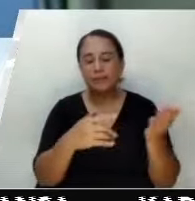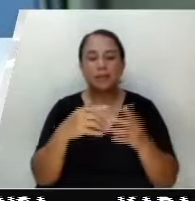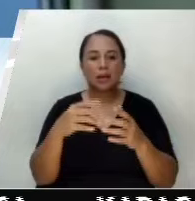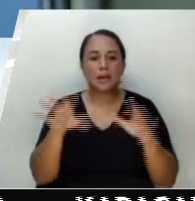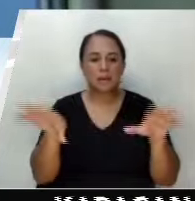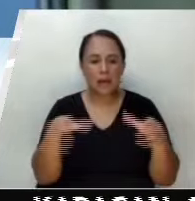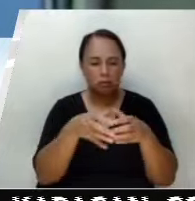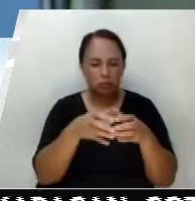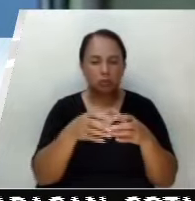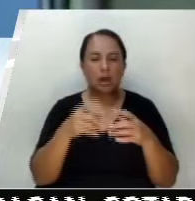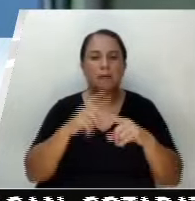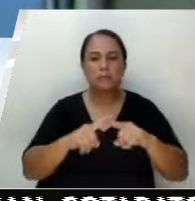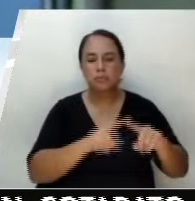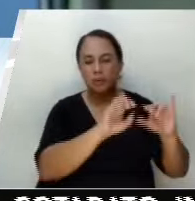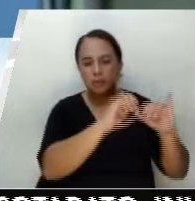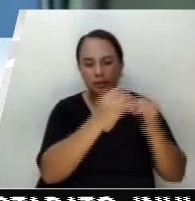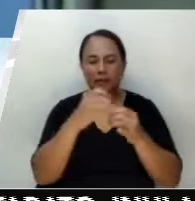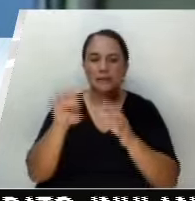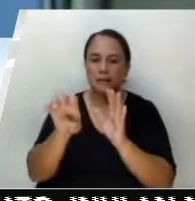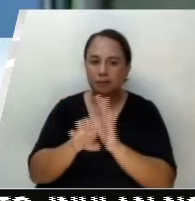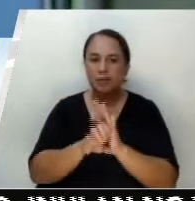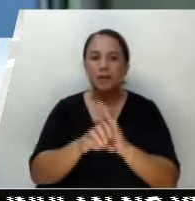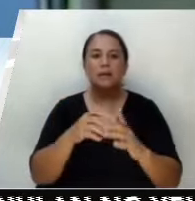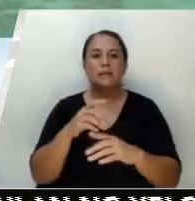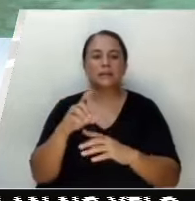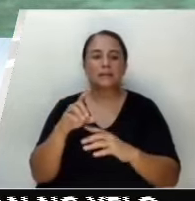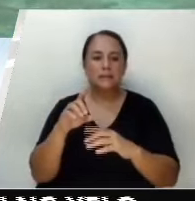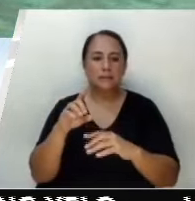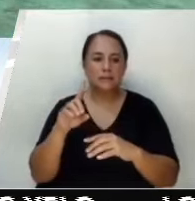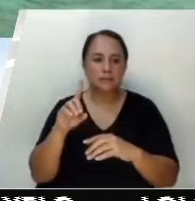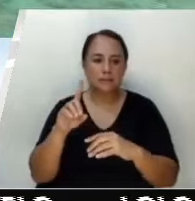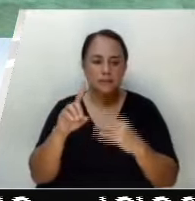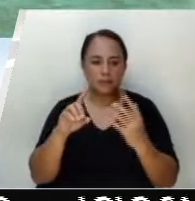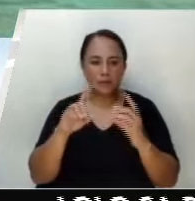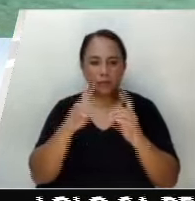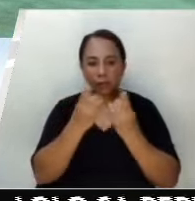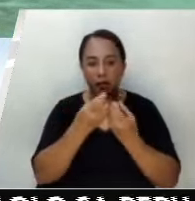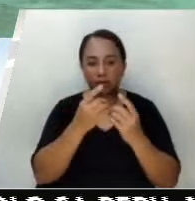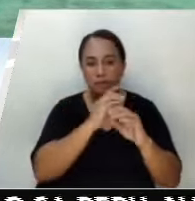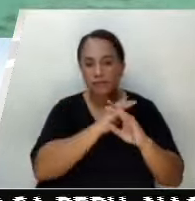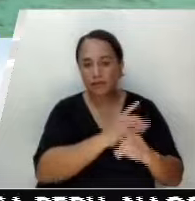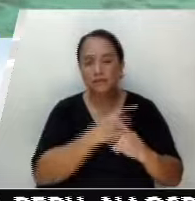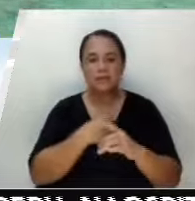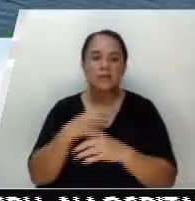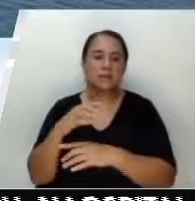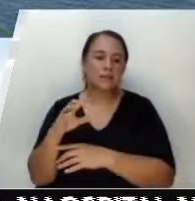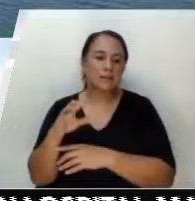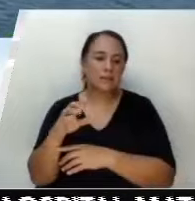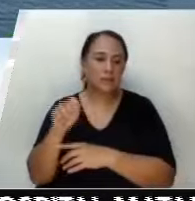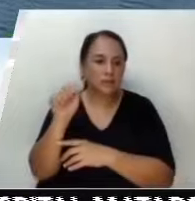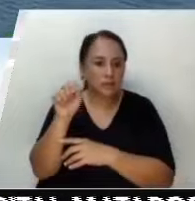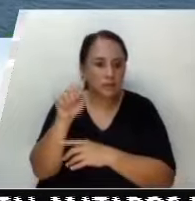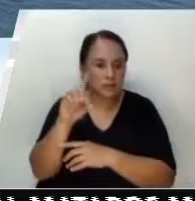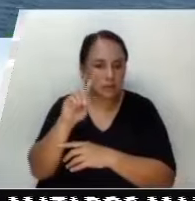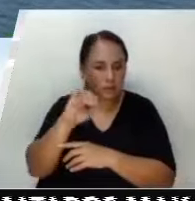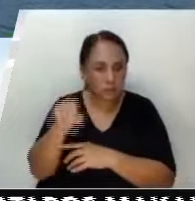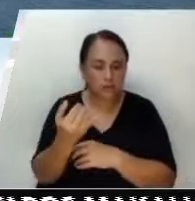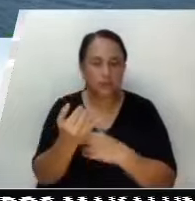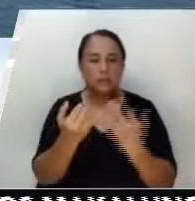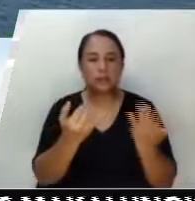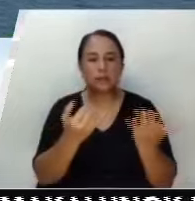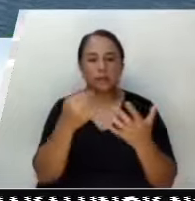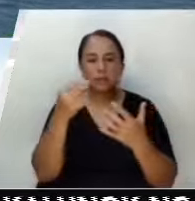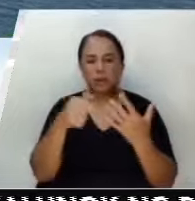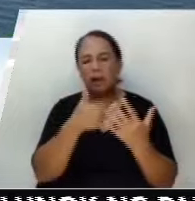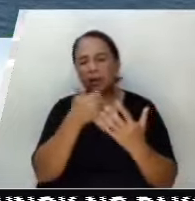ibang ahensya gaya ng Department of Defense, National Security Council, Justice, Environment Department at